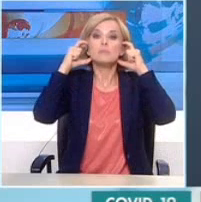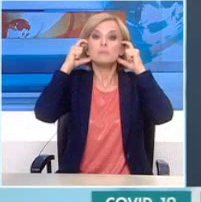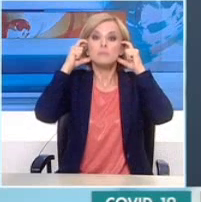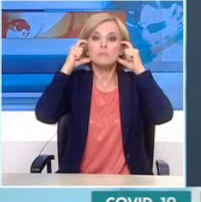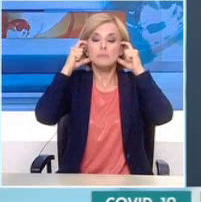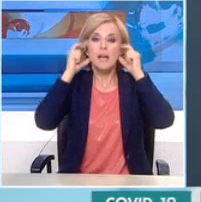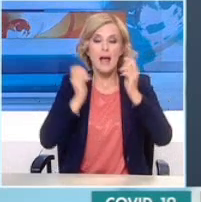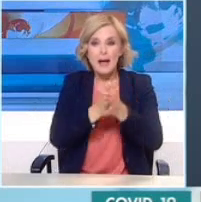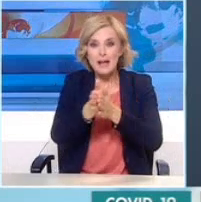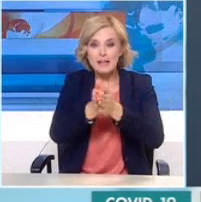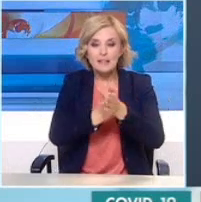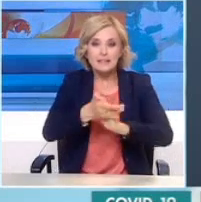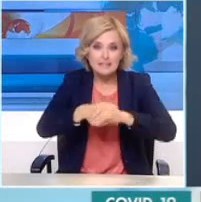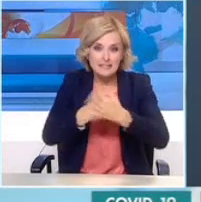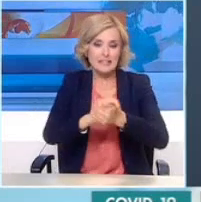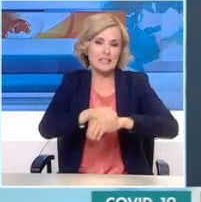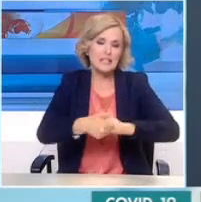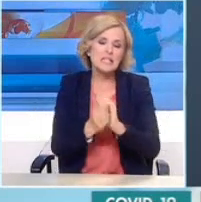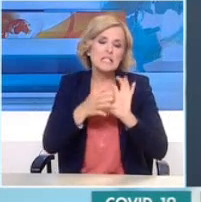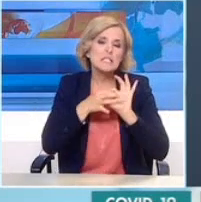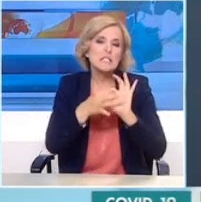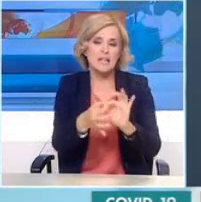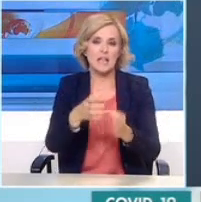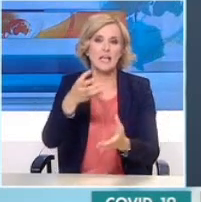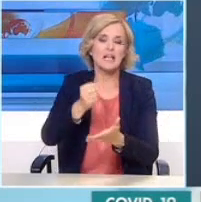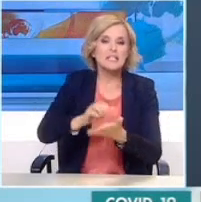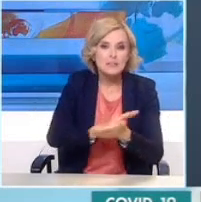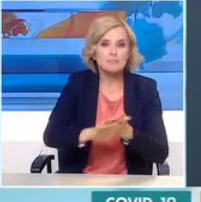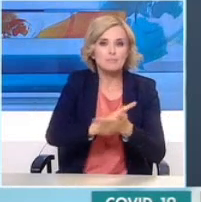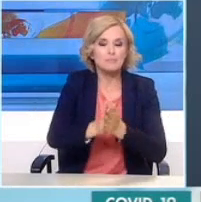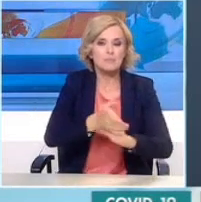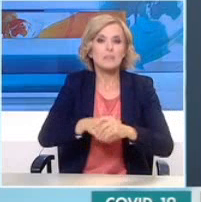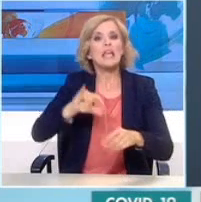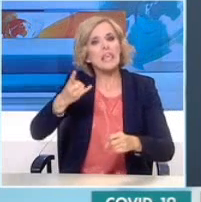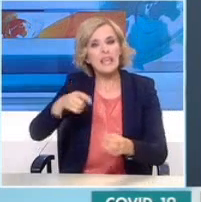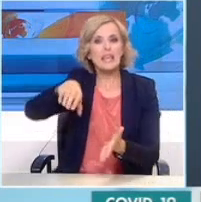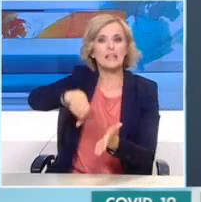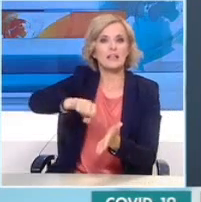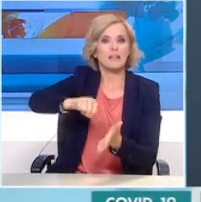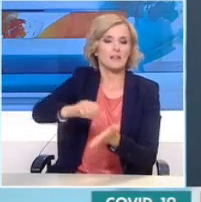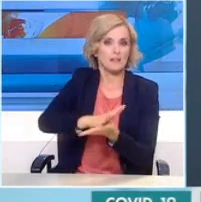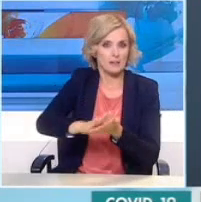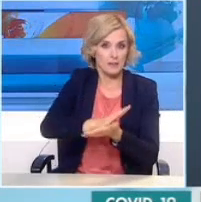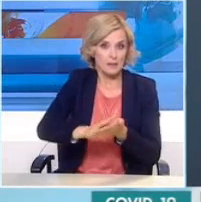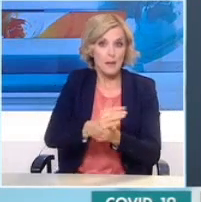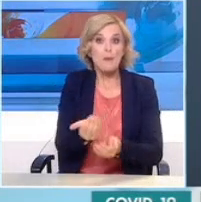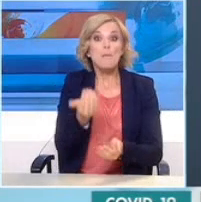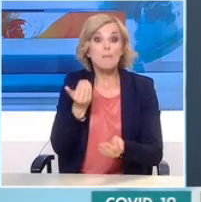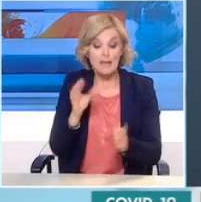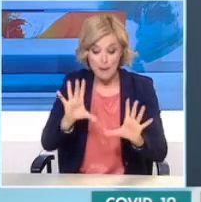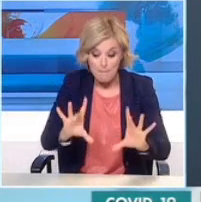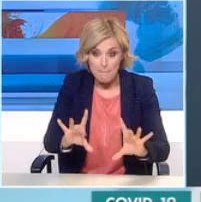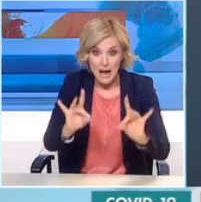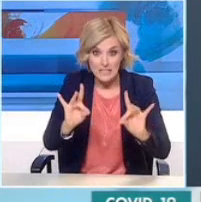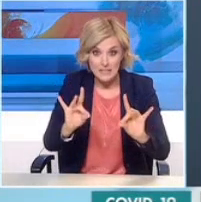να πλένει πάρα πολύ συχνά τα χέρια του με σαπούνι και νερό ή αλκοολούχο αντισηπτικό πριν βάλει τη μάσκα